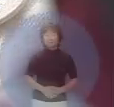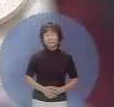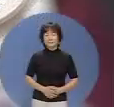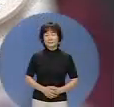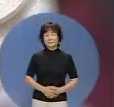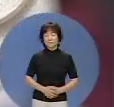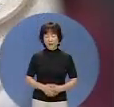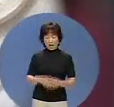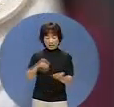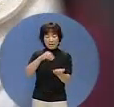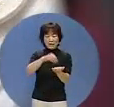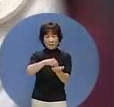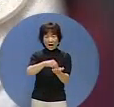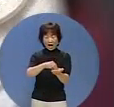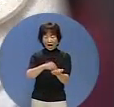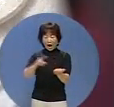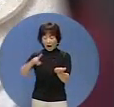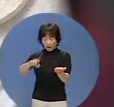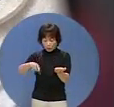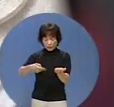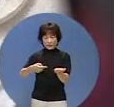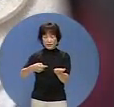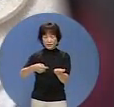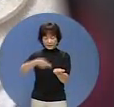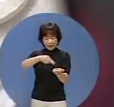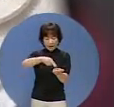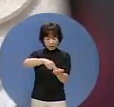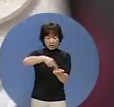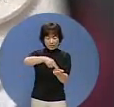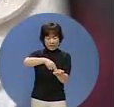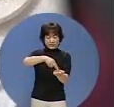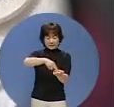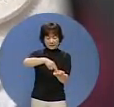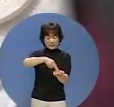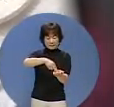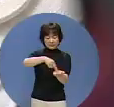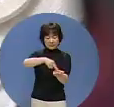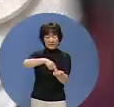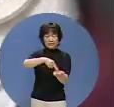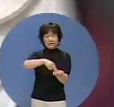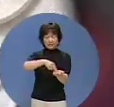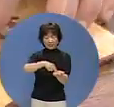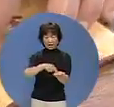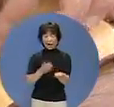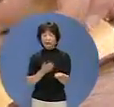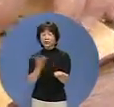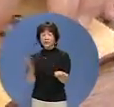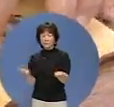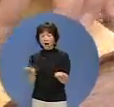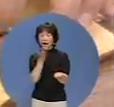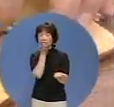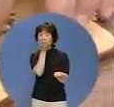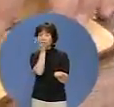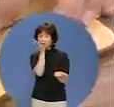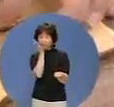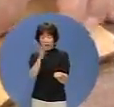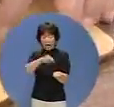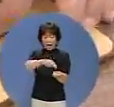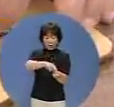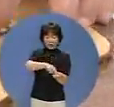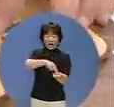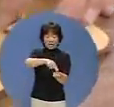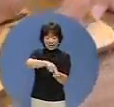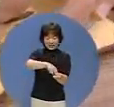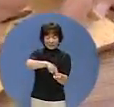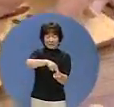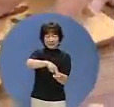配置が決まればいよいよのり付けです。切った模様をのり付けしさらにその上から水で押